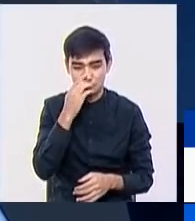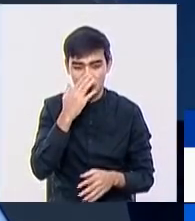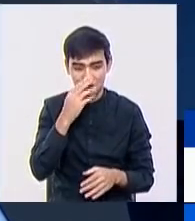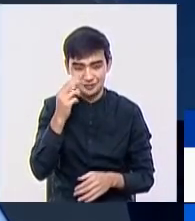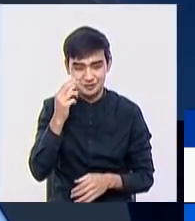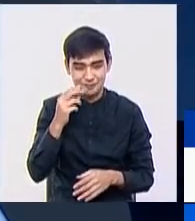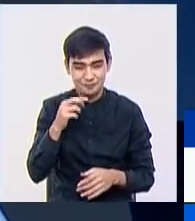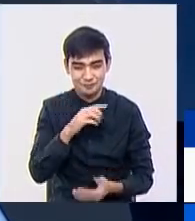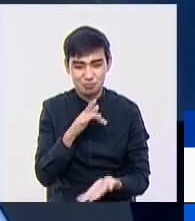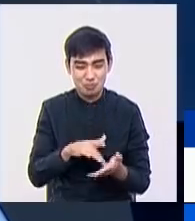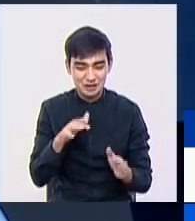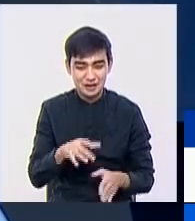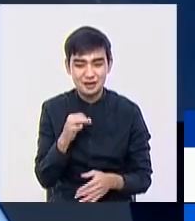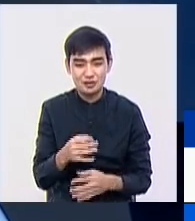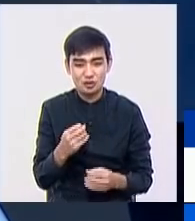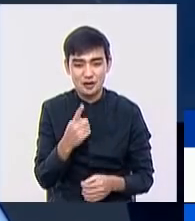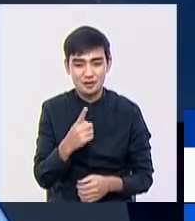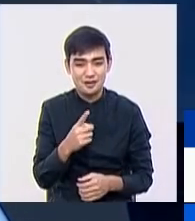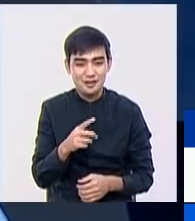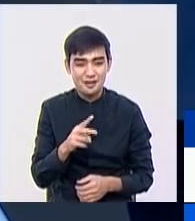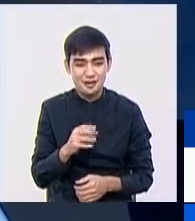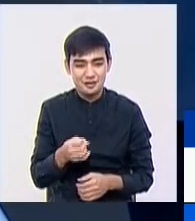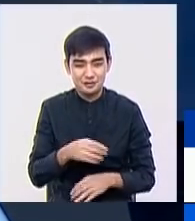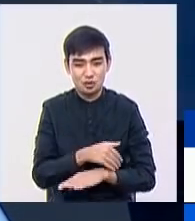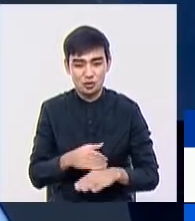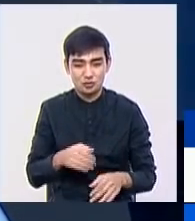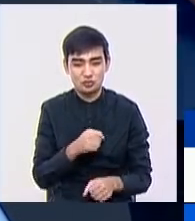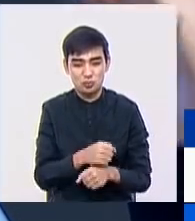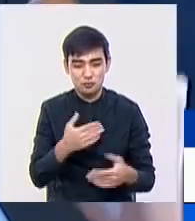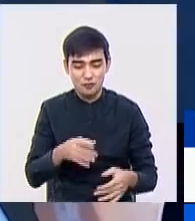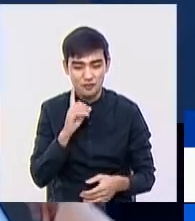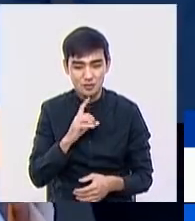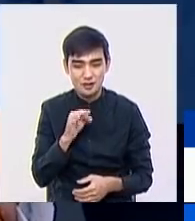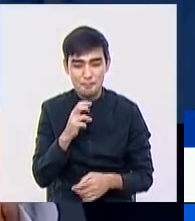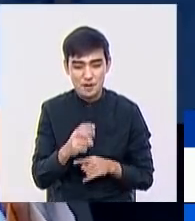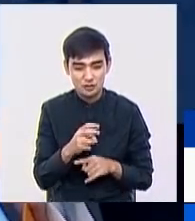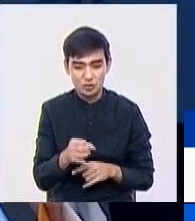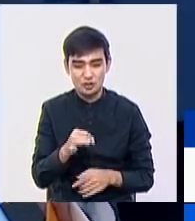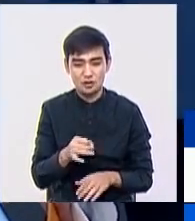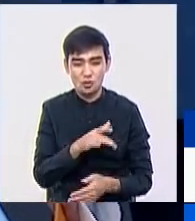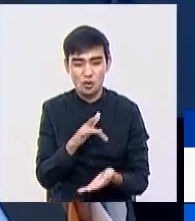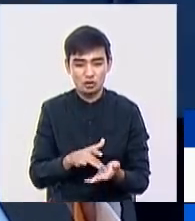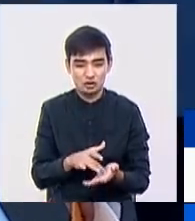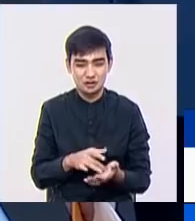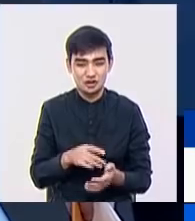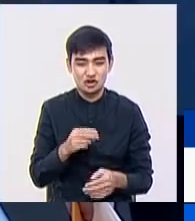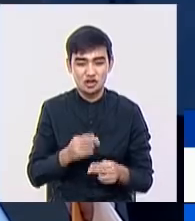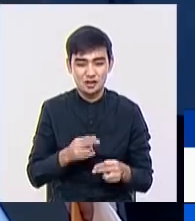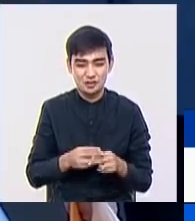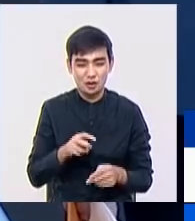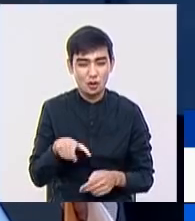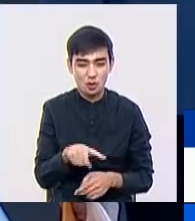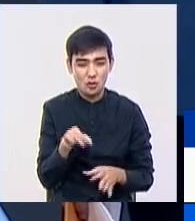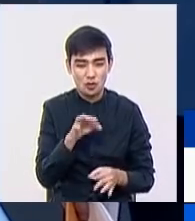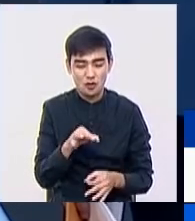столицы. И в данный момент линия перекрыта. На нескольких ветках метро и городских железных дорог возникли задержки в